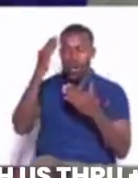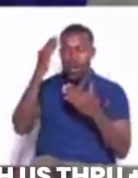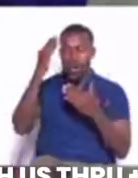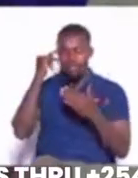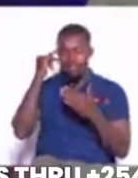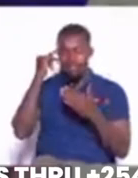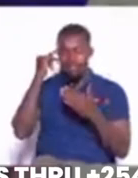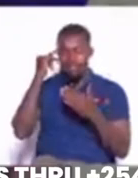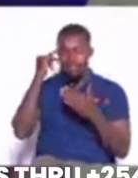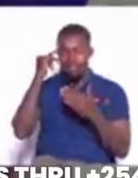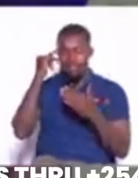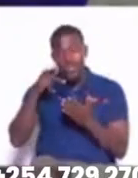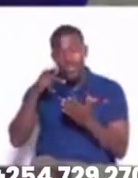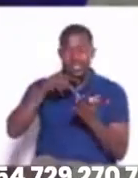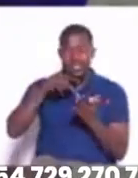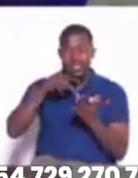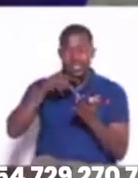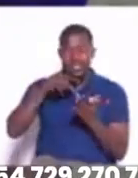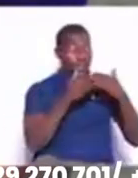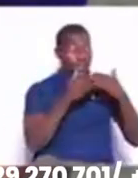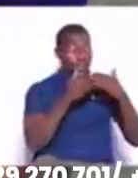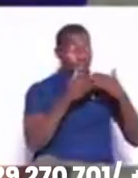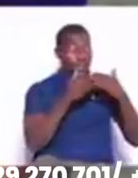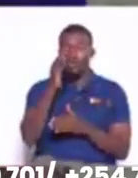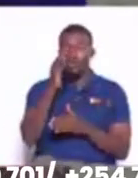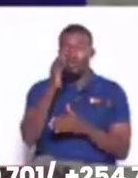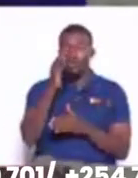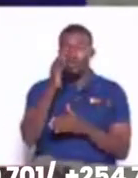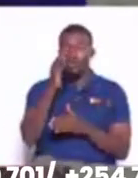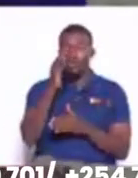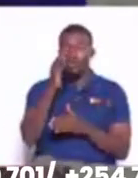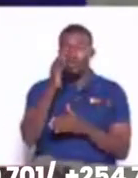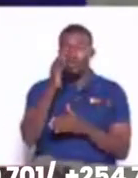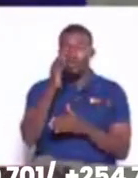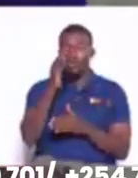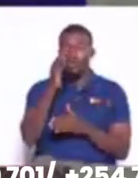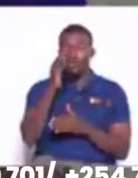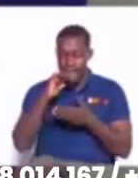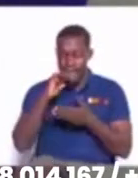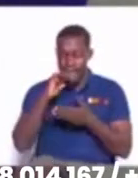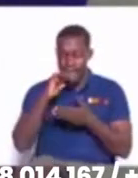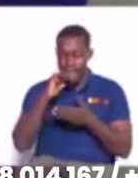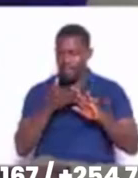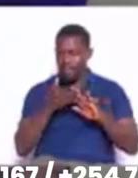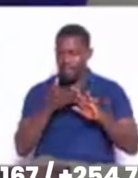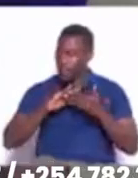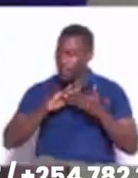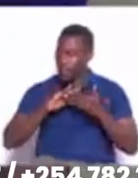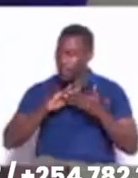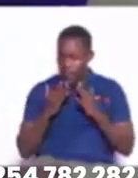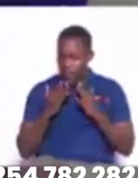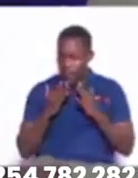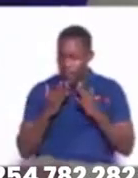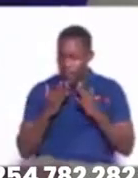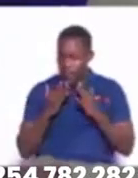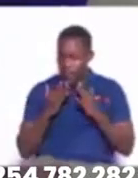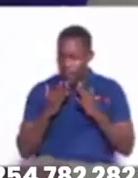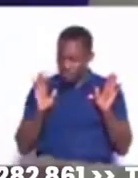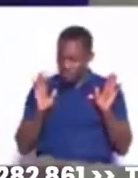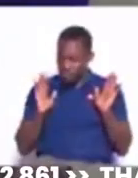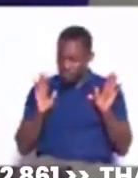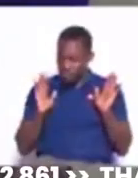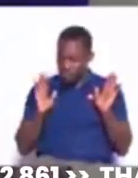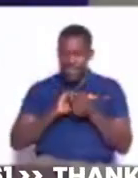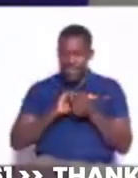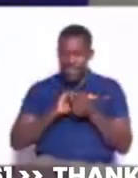kwamba tunaweza kusimama mbele ya Mungu, forgiven, kwa tukiwa tumesamehewa dhambi, hardened, tukiwa tumesamehewa, changed